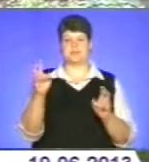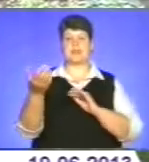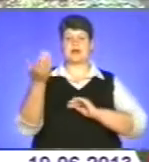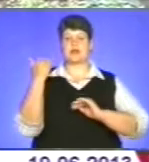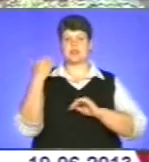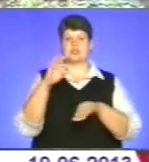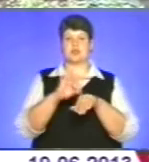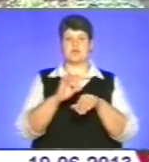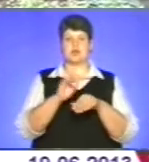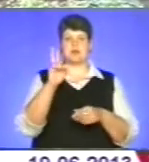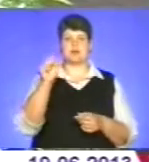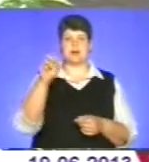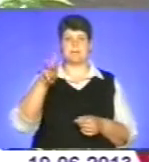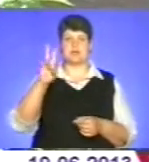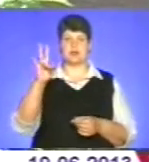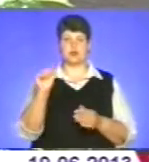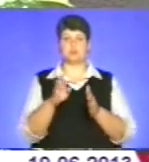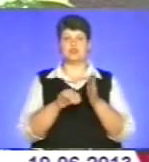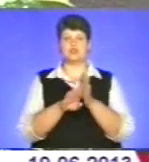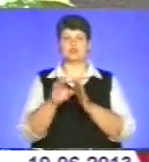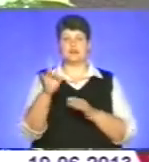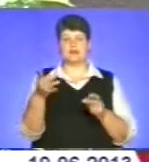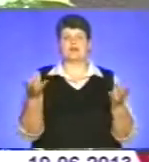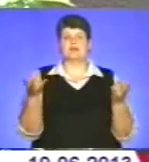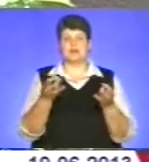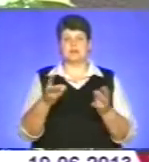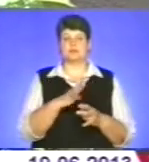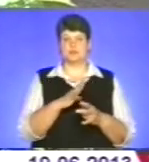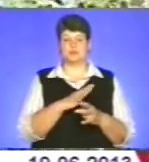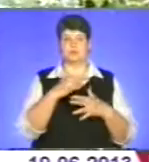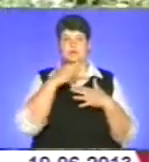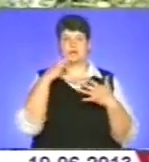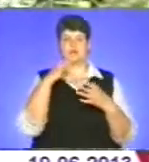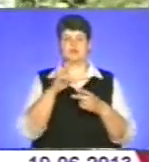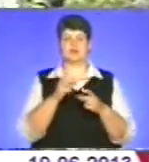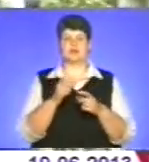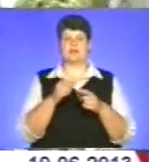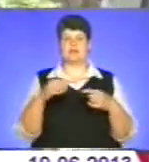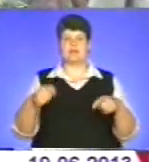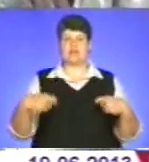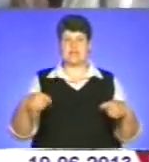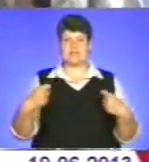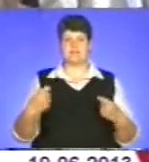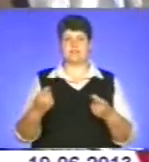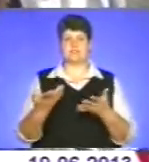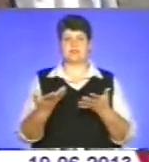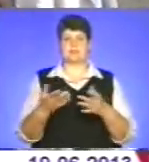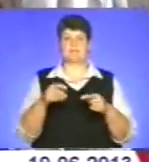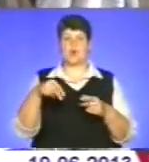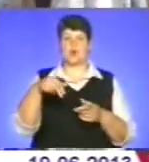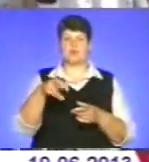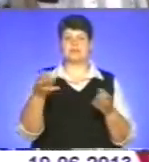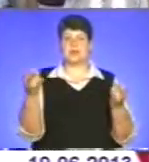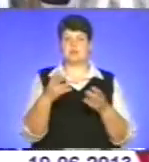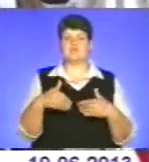хворим Кам'янок Підволочиського району, яким було необхідне багатофункціональне ліжко, інвалідні візки чи ходунки, потрібно було